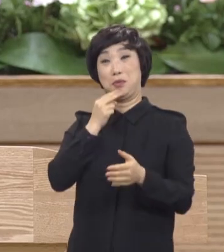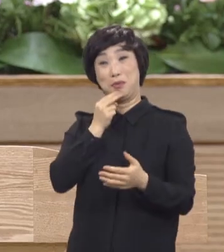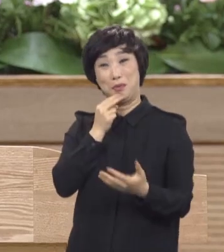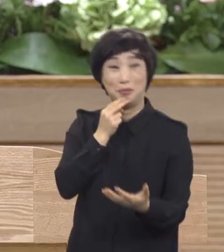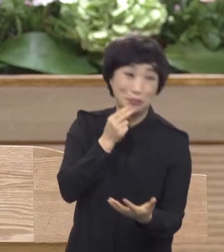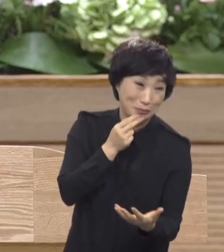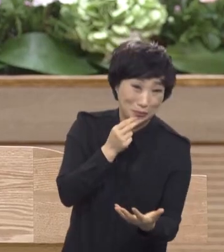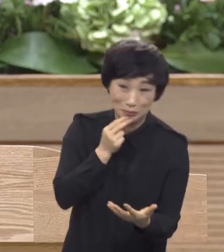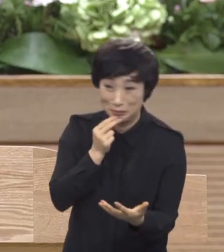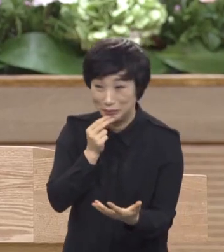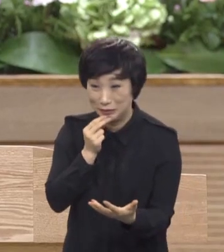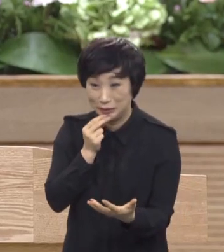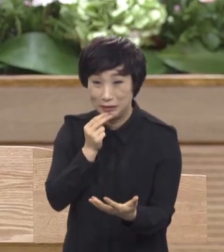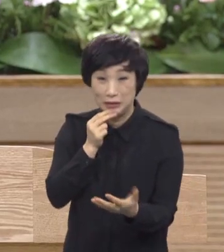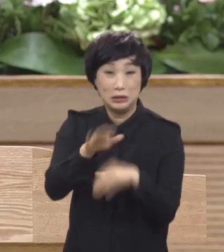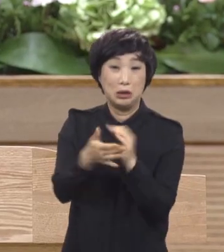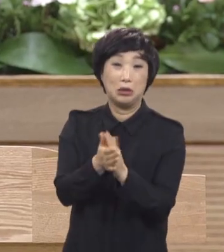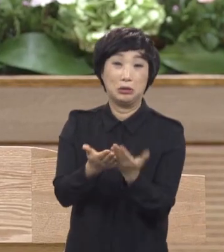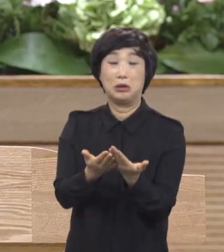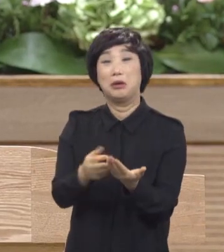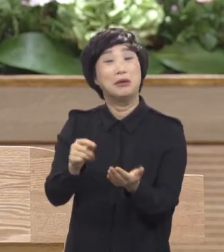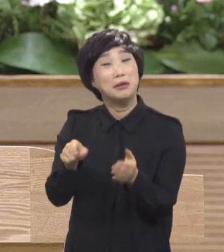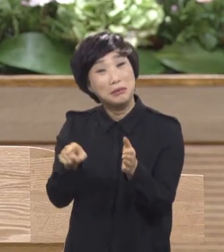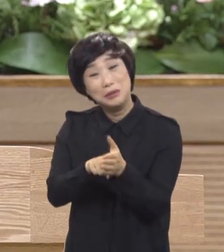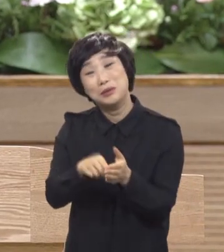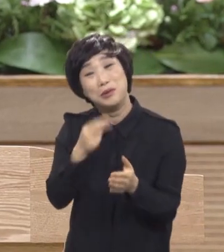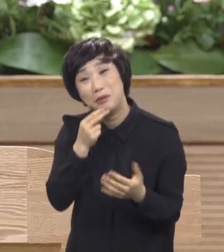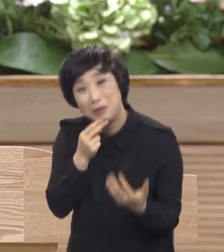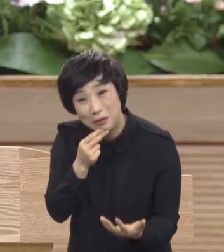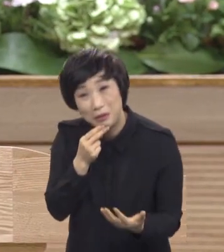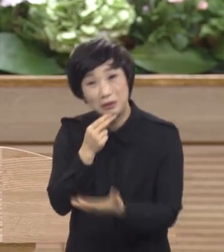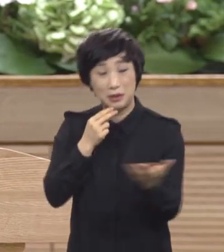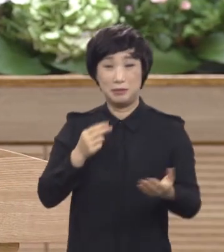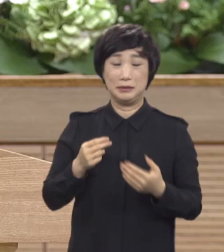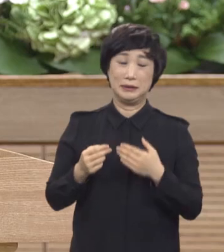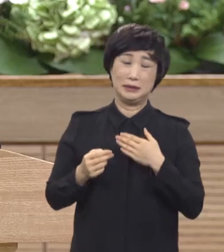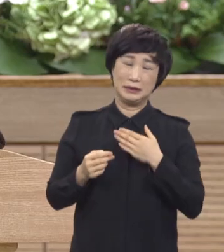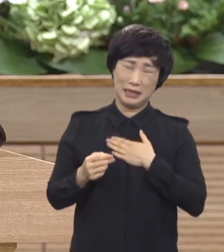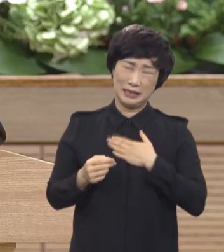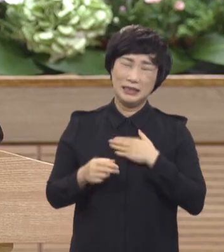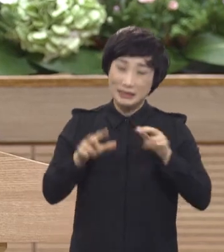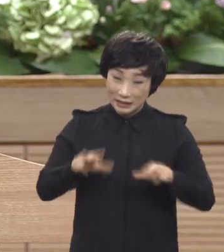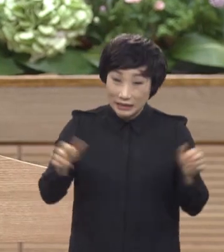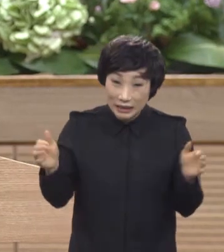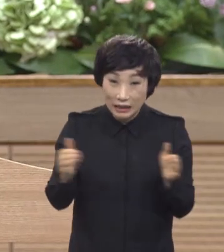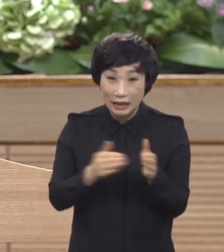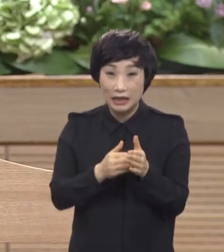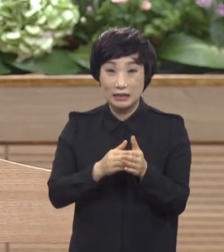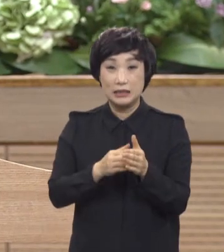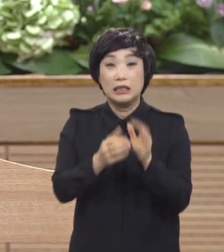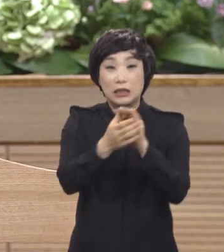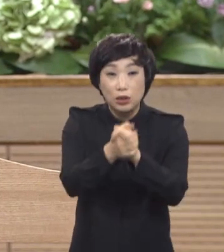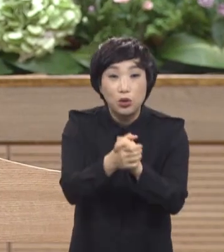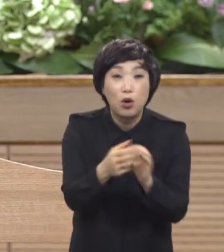있는가 성경에 대해서 믿지 않고 있는가 나는 지금까지 기도하지 않는 사람이